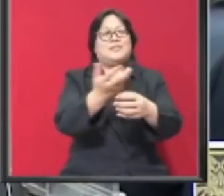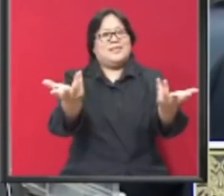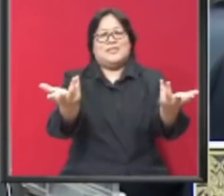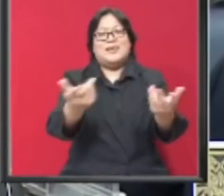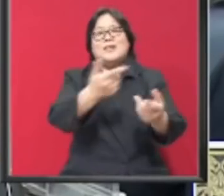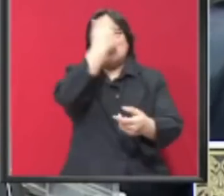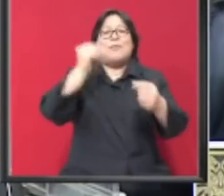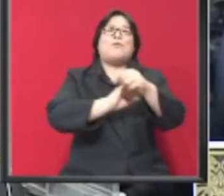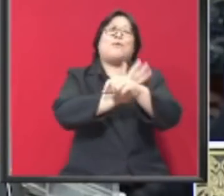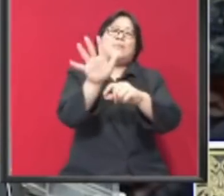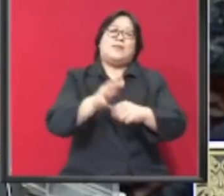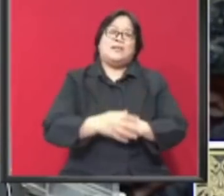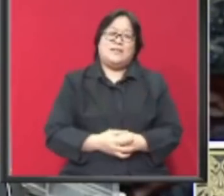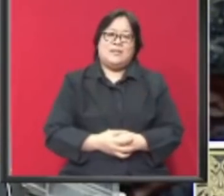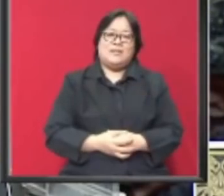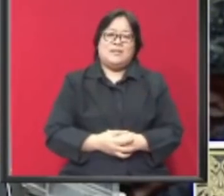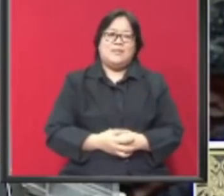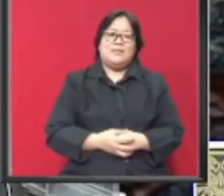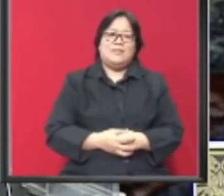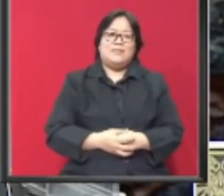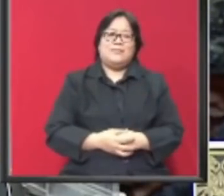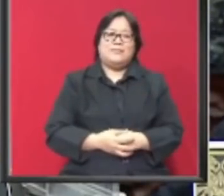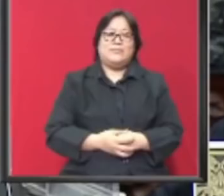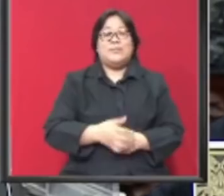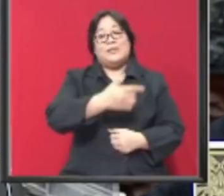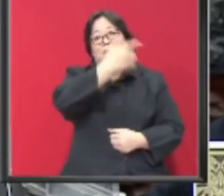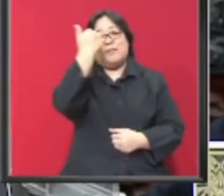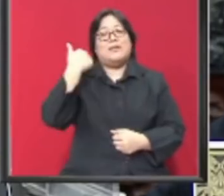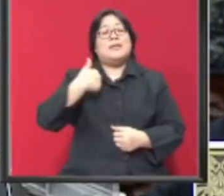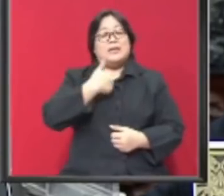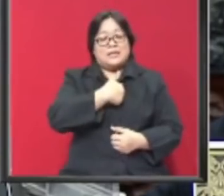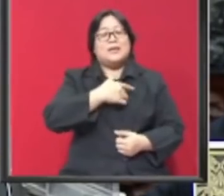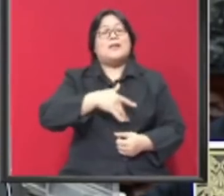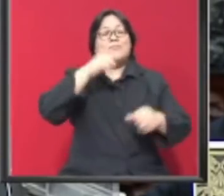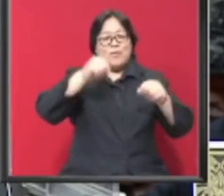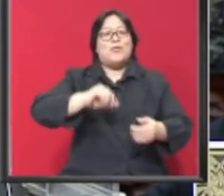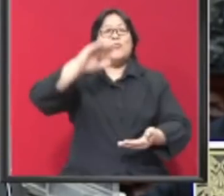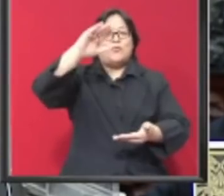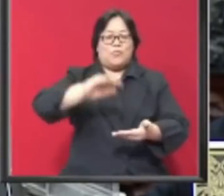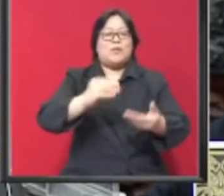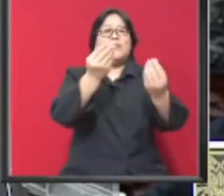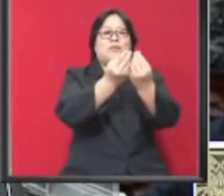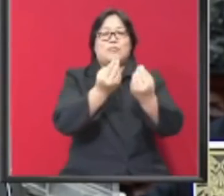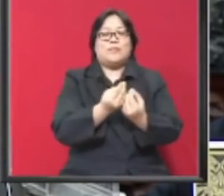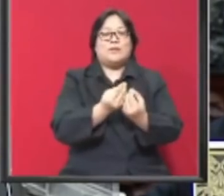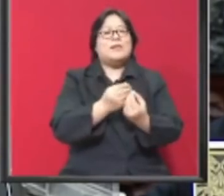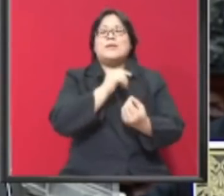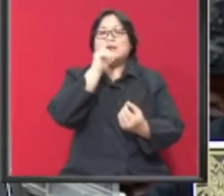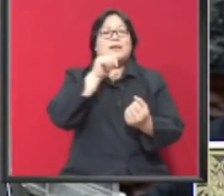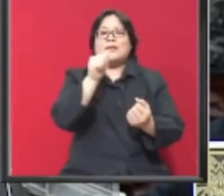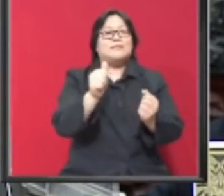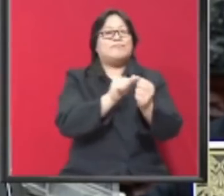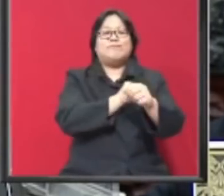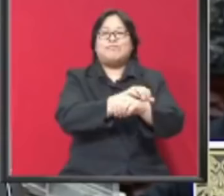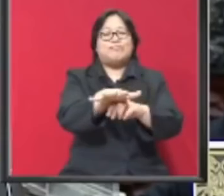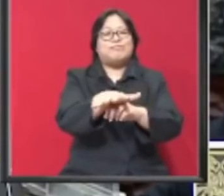karena wabah Ayo kita boleh kurangkan jumlah mereka tanpa jejak kan